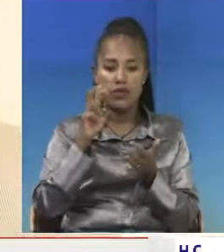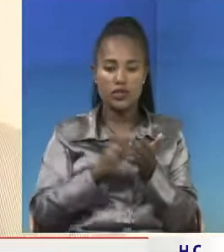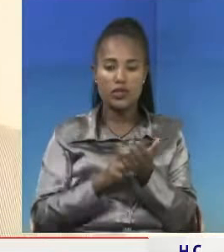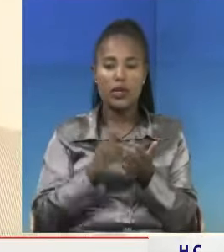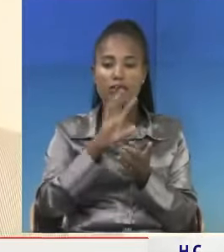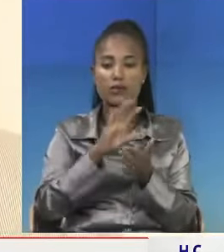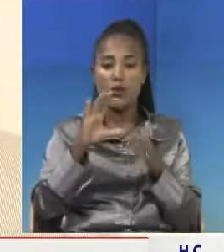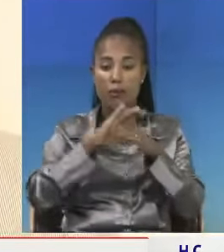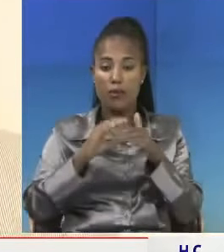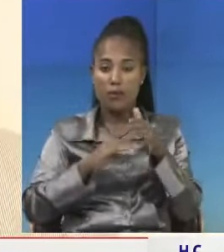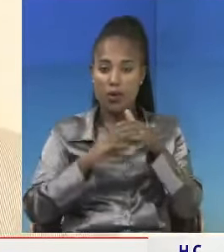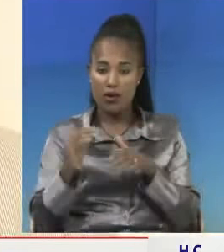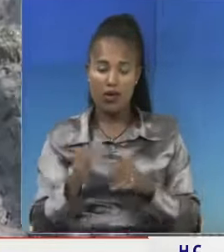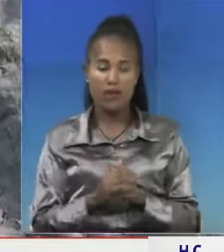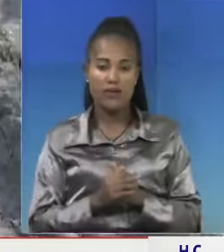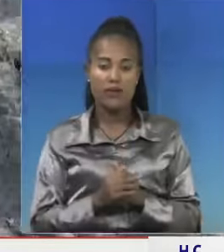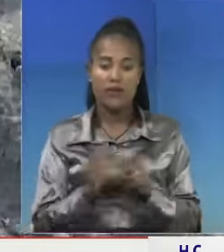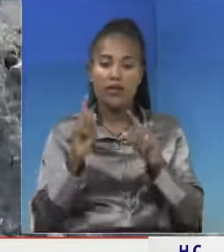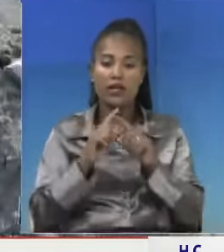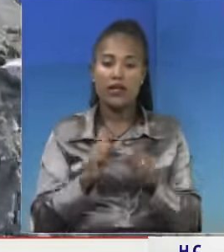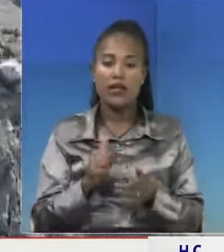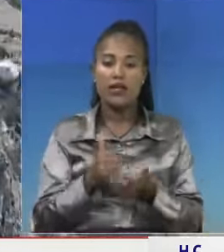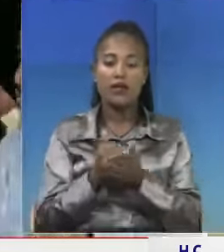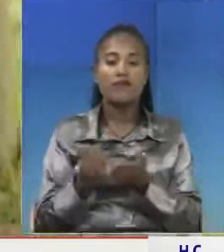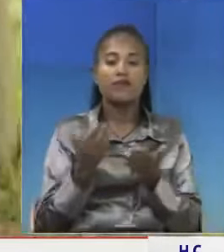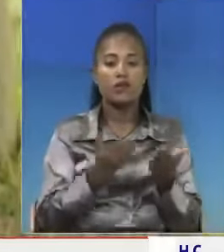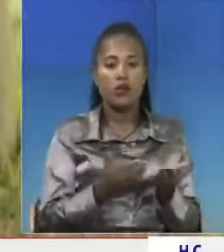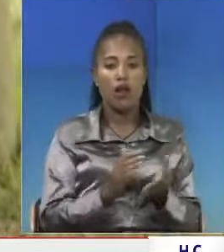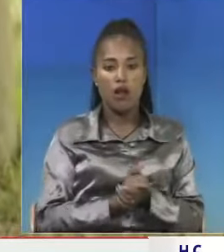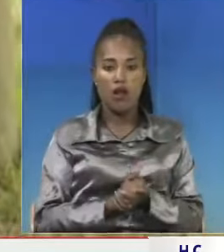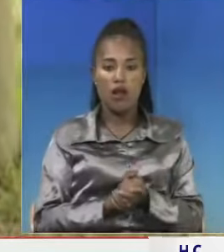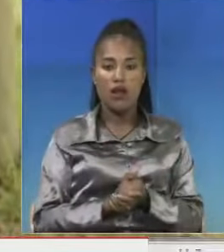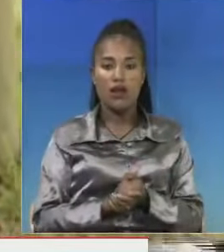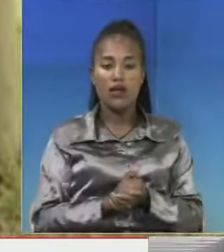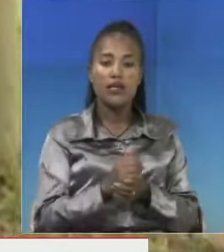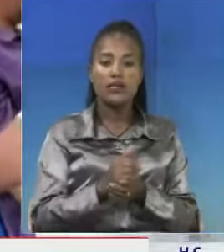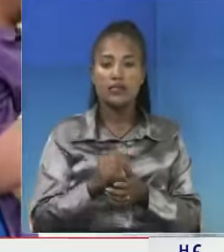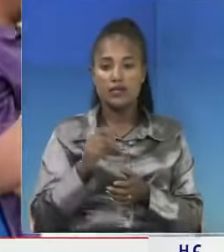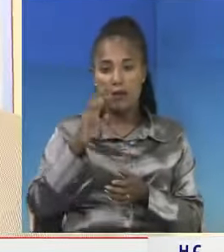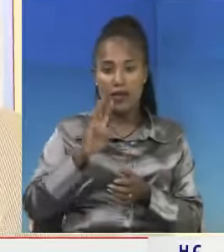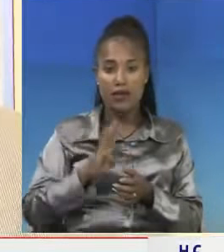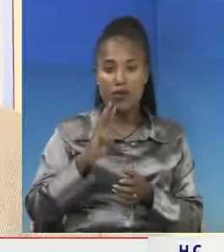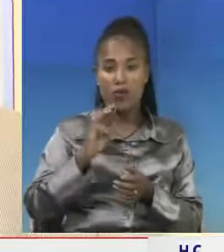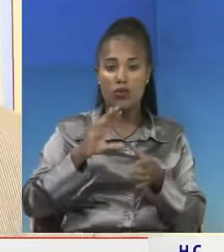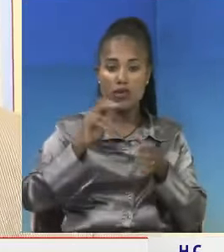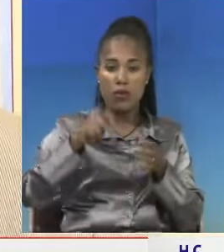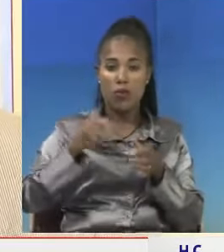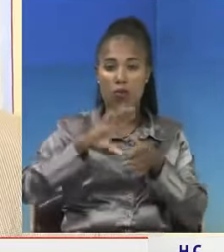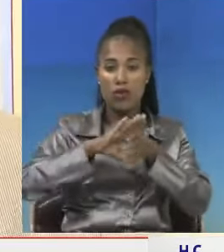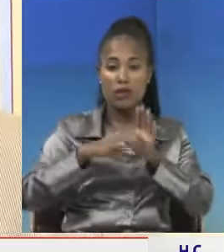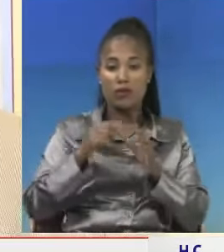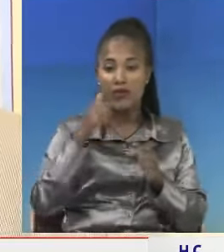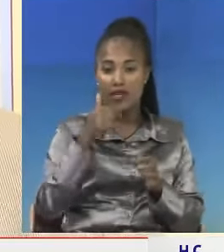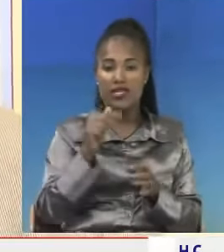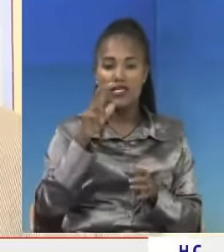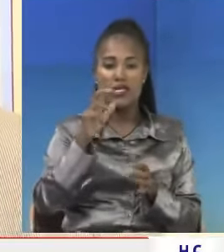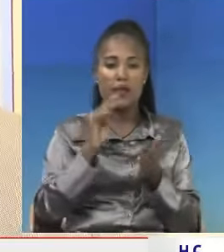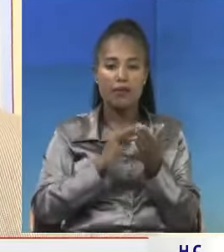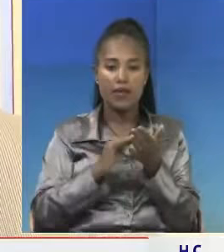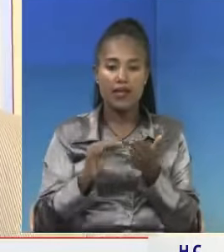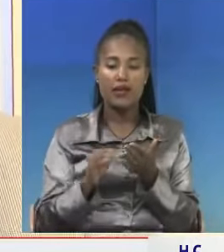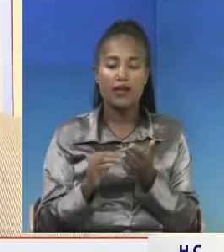96,442,502 ብር የሚያወጣ የተለያየ ድጋፍ ሰጥቷል። ኖርዝ ጎንደርን በወስድልህ ወደ 30,000,000 የሚጠባ